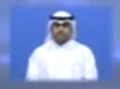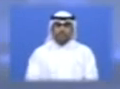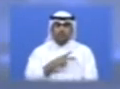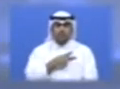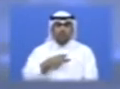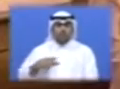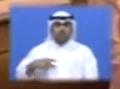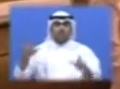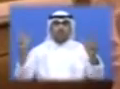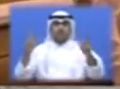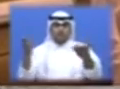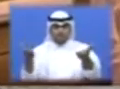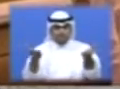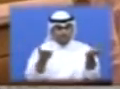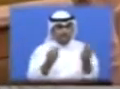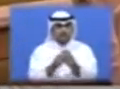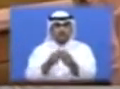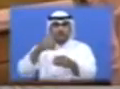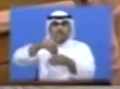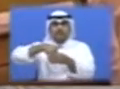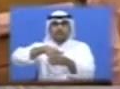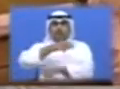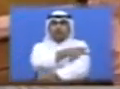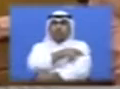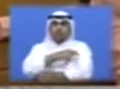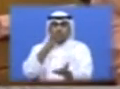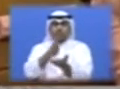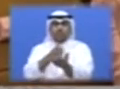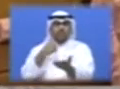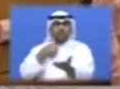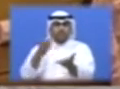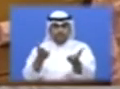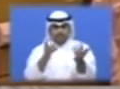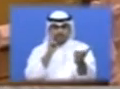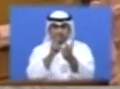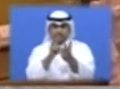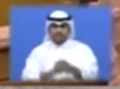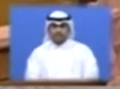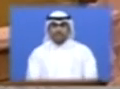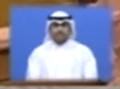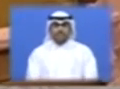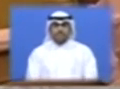وزارة الإعلام تبدأ في استقبال مرشحي الانتخابات التكميلية لعضوية مجلس الأمة.